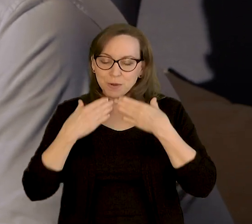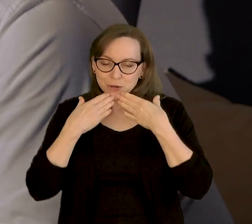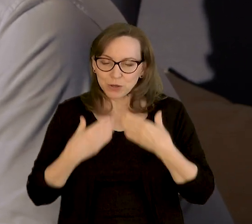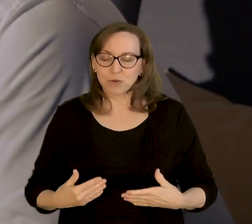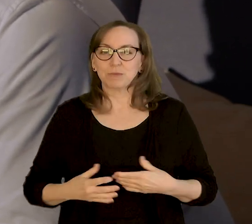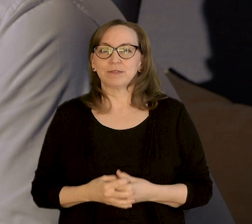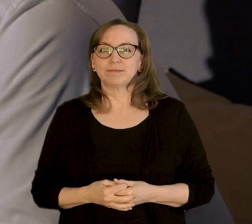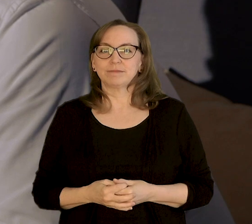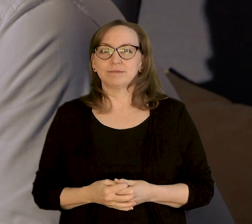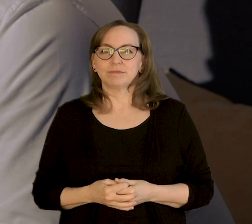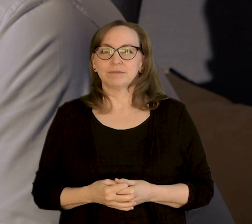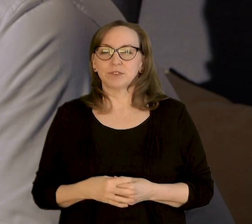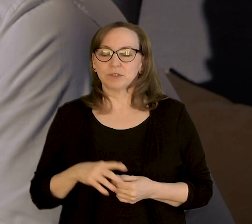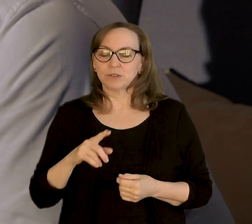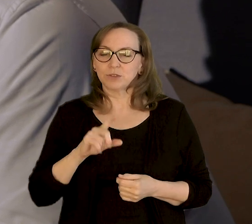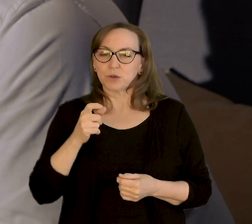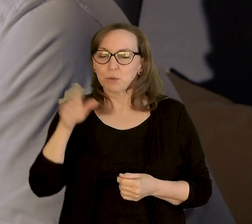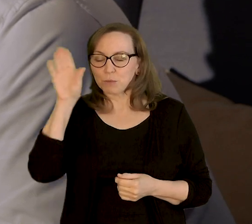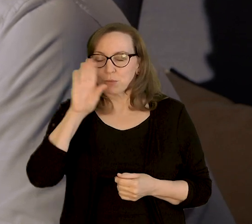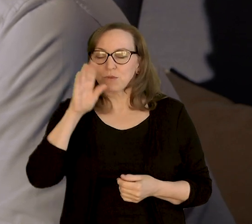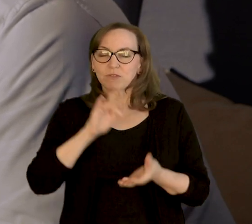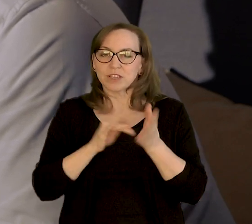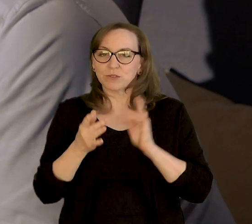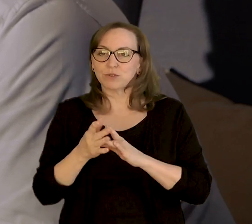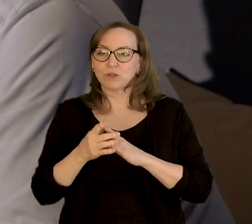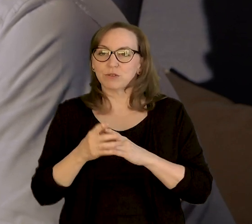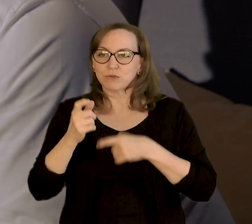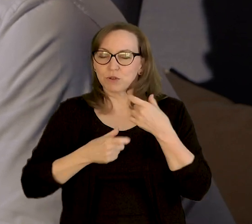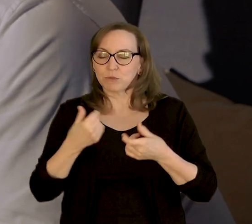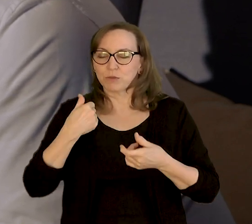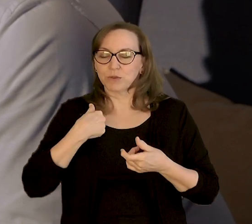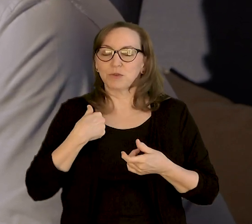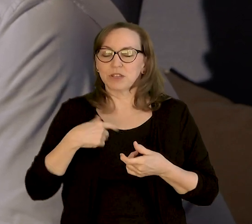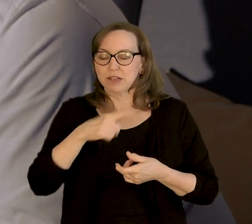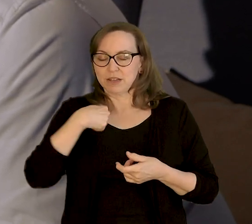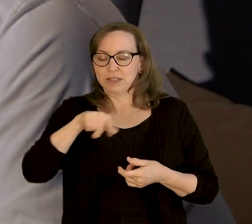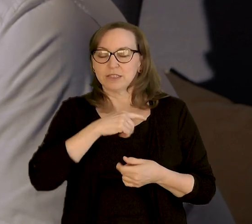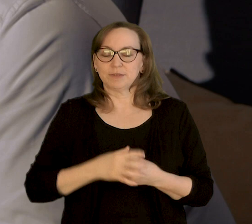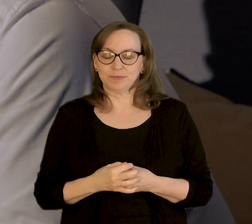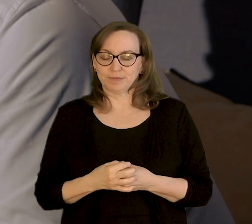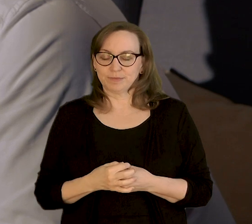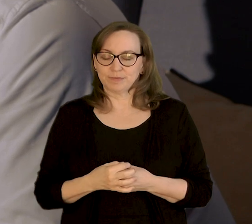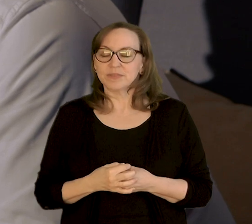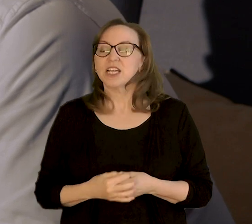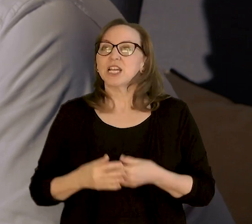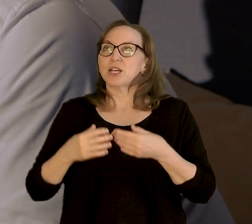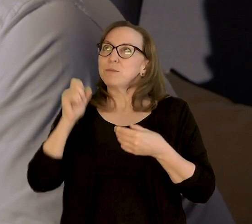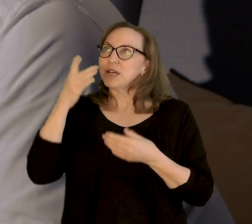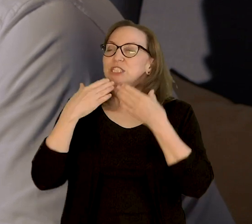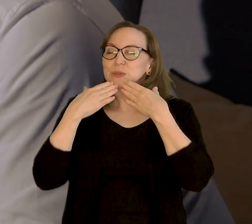Podziękujmy za to, co Bóg w Jezusie dla nas zrobił. Panie, dziękujemy Ci za ten